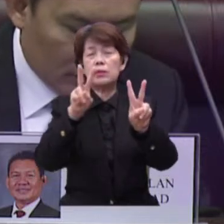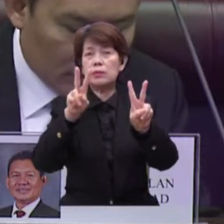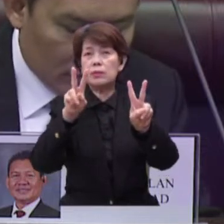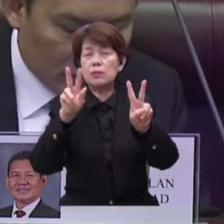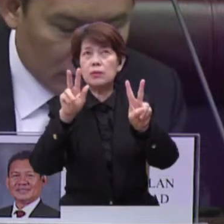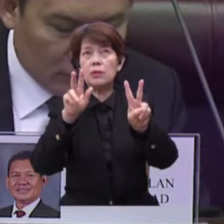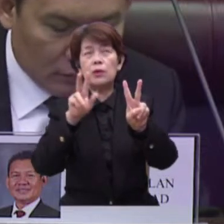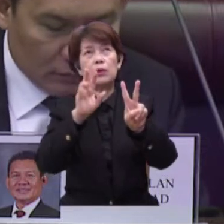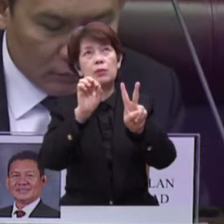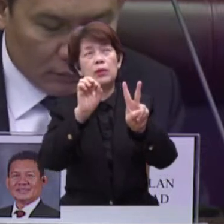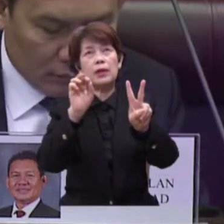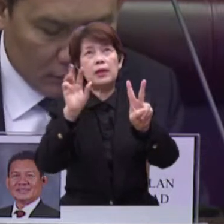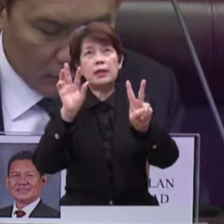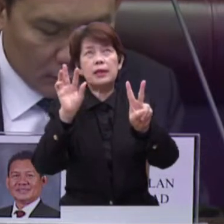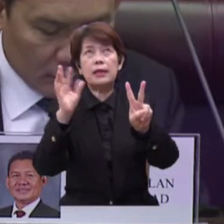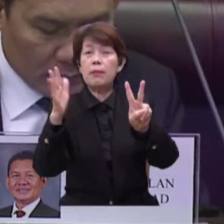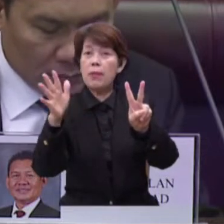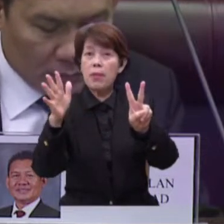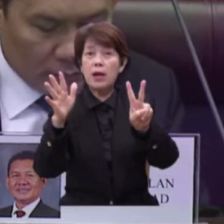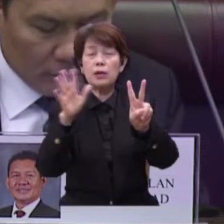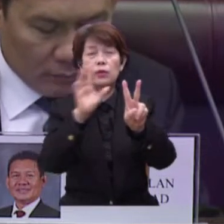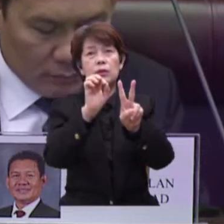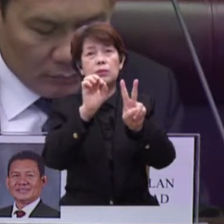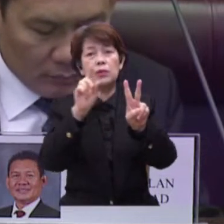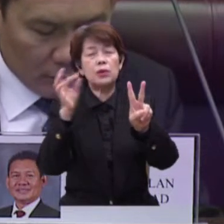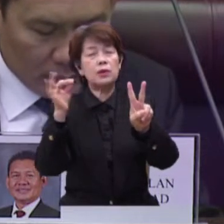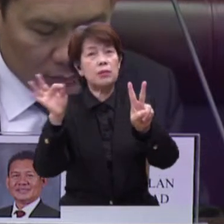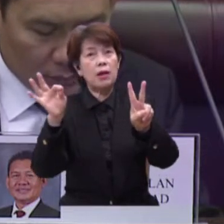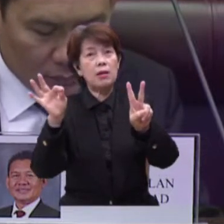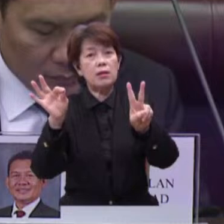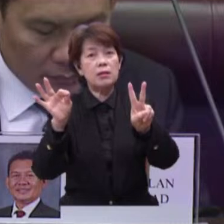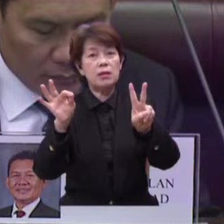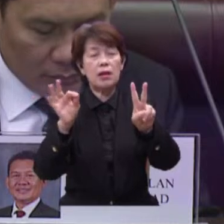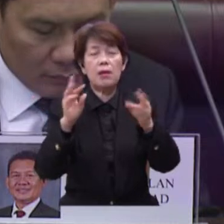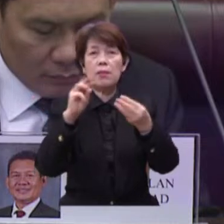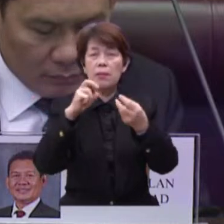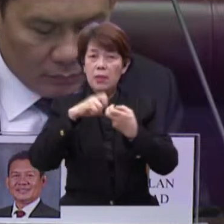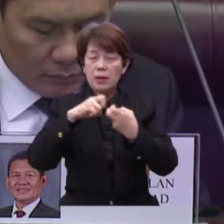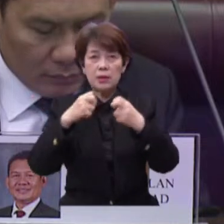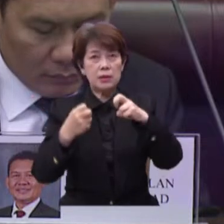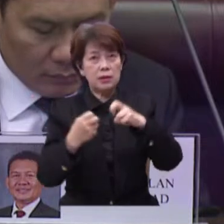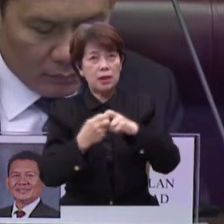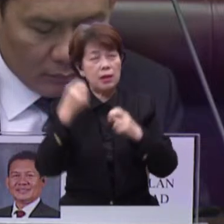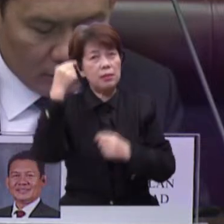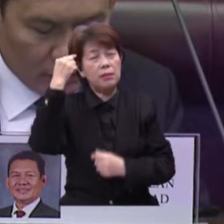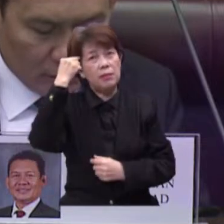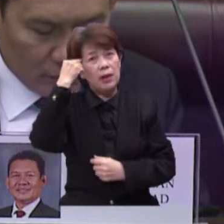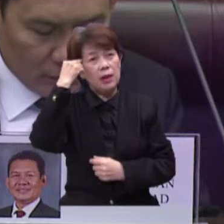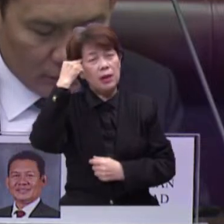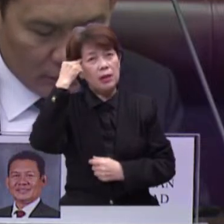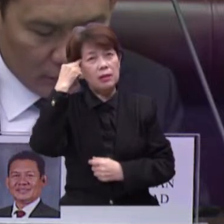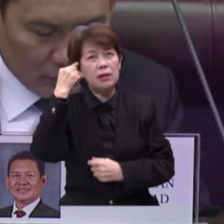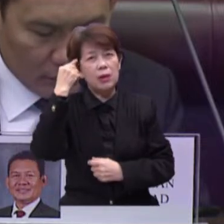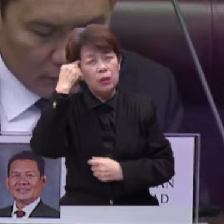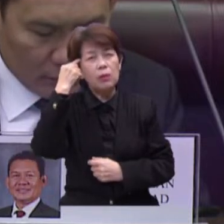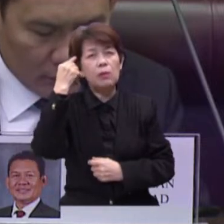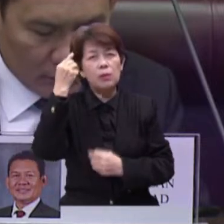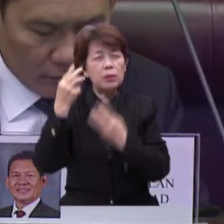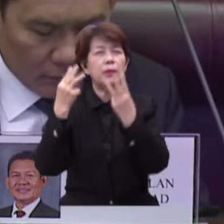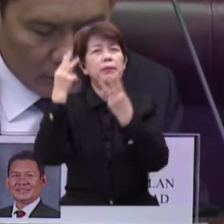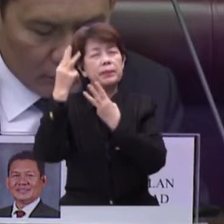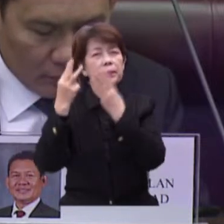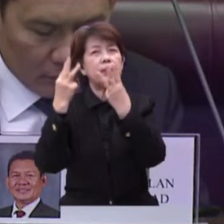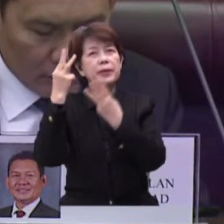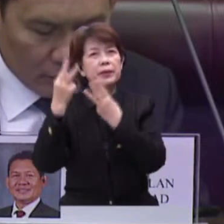dan 2019 menunjukkan masalah kesehatan mental semakin membimbingkan dan